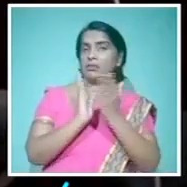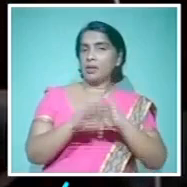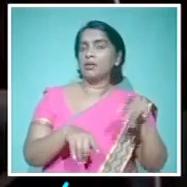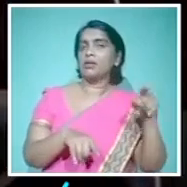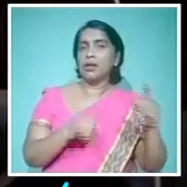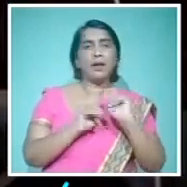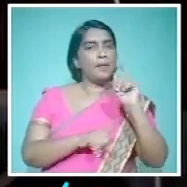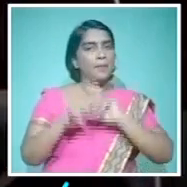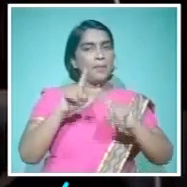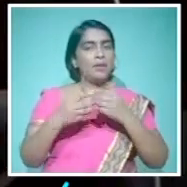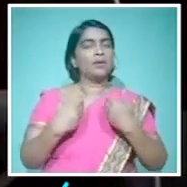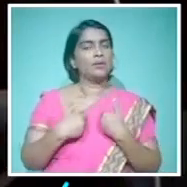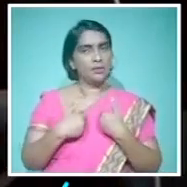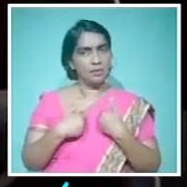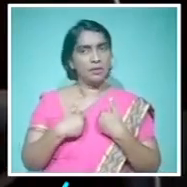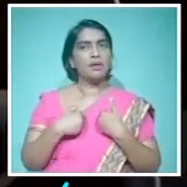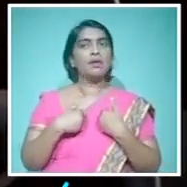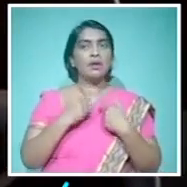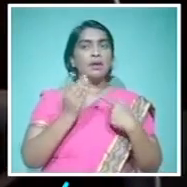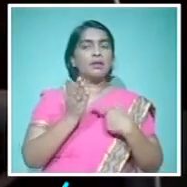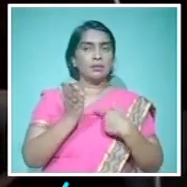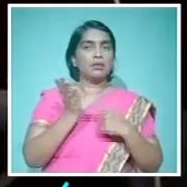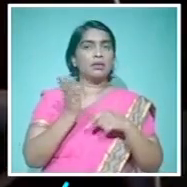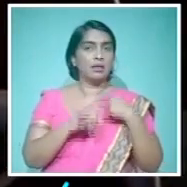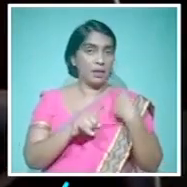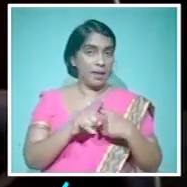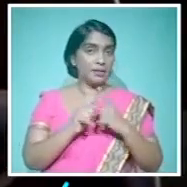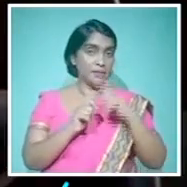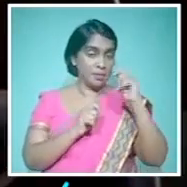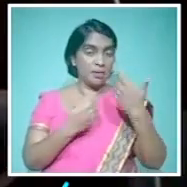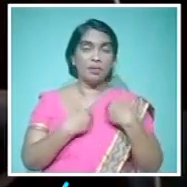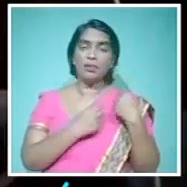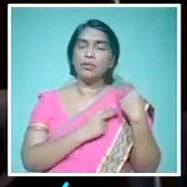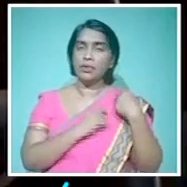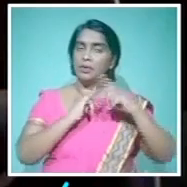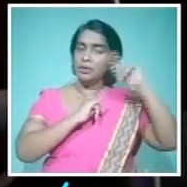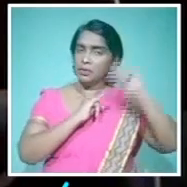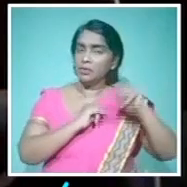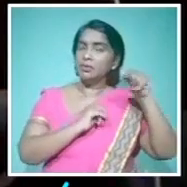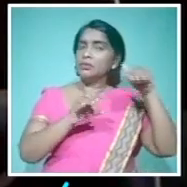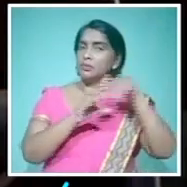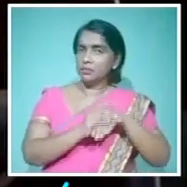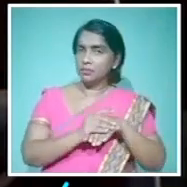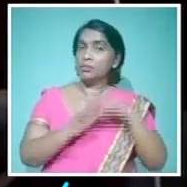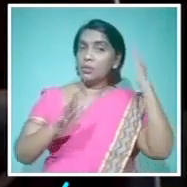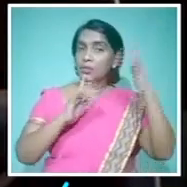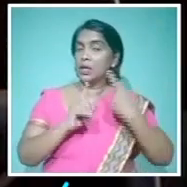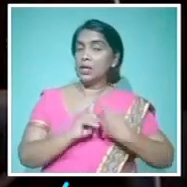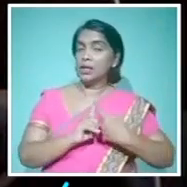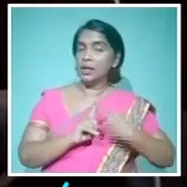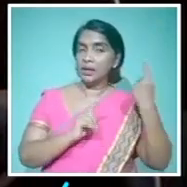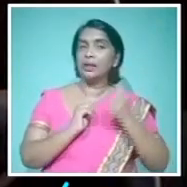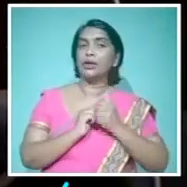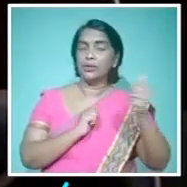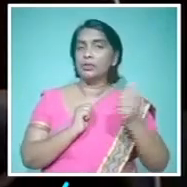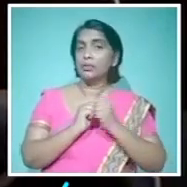मे पार्लमेंट अभी बधुगेवन हटेट वकी मक्ति मे विश्वविद्यालय पद्धति लोकतीन दीवन पद्धति